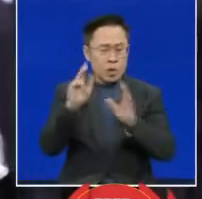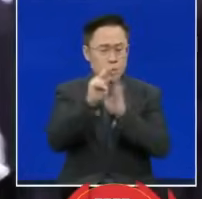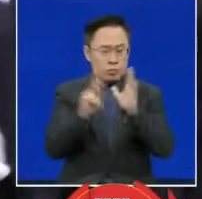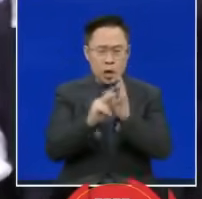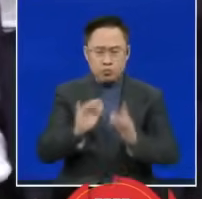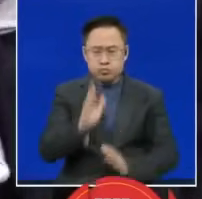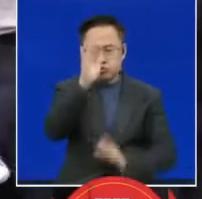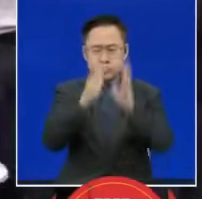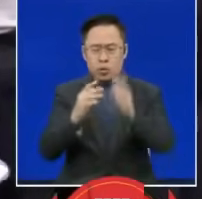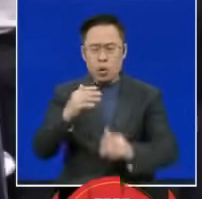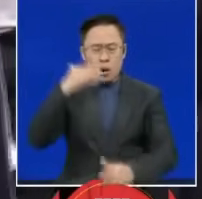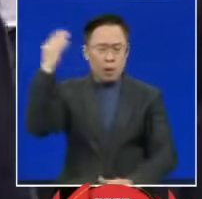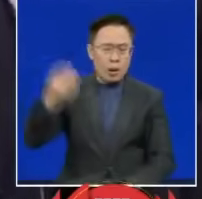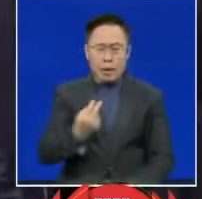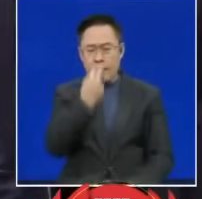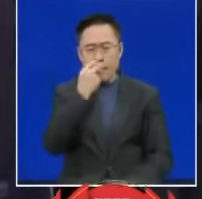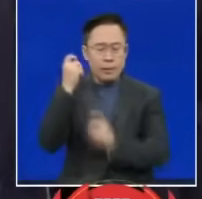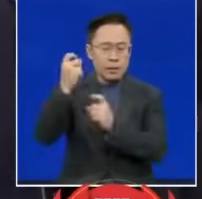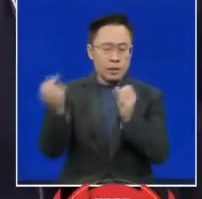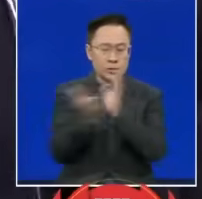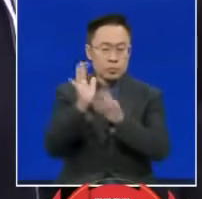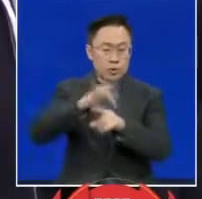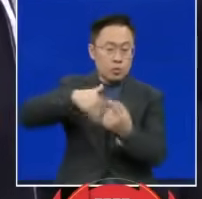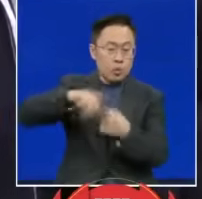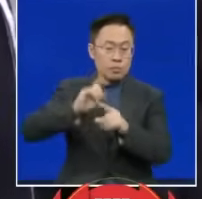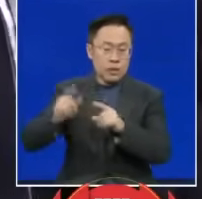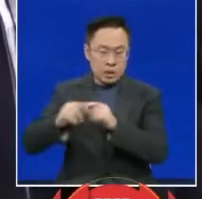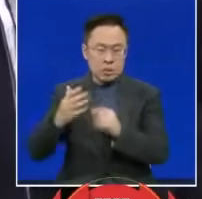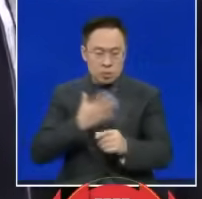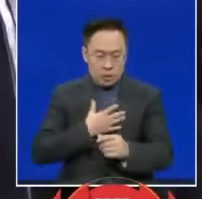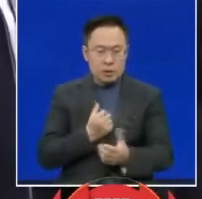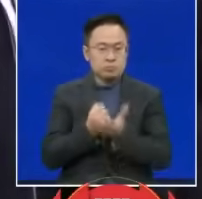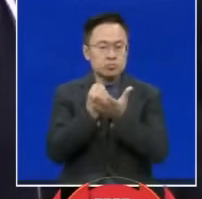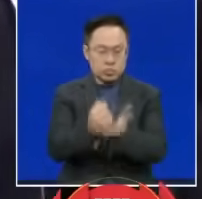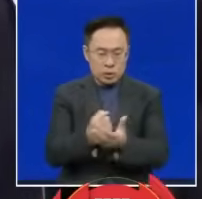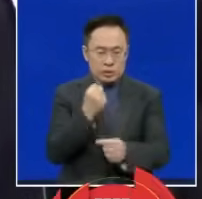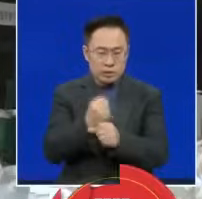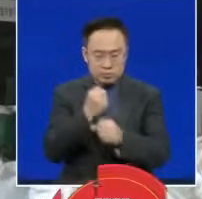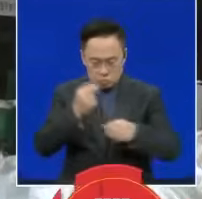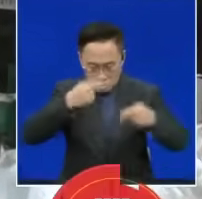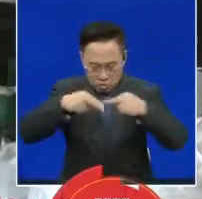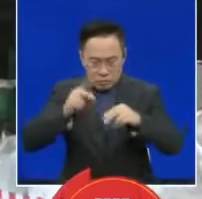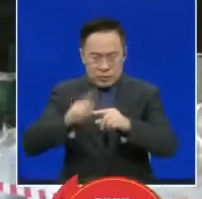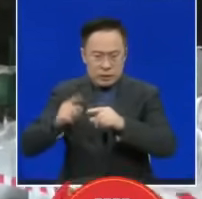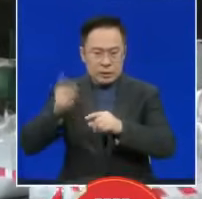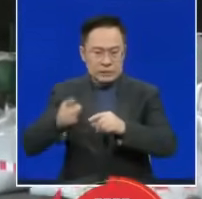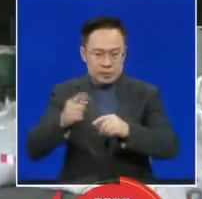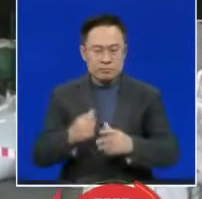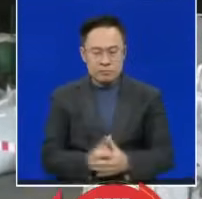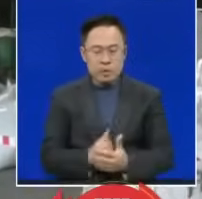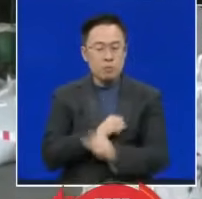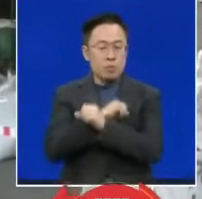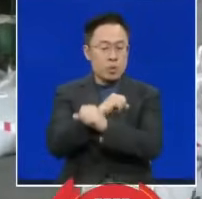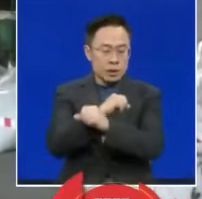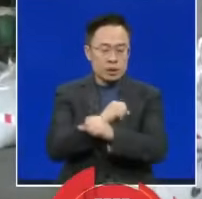ปล่อยและเคลื่อนย้ายสมลพิษสูตสิ่งแวดล้อมด้วยและยิ่งจะเพิ่มความเข้มข้นในการรายงานติดตามตรวจสอบมากยิ่งขึ้นเพื่อ